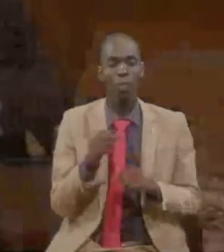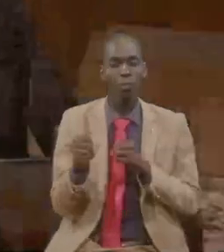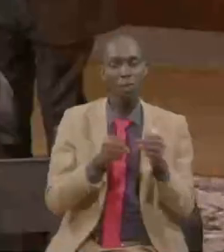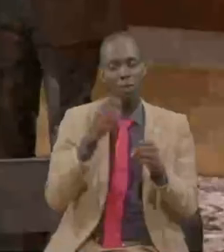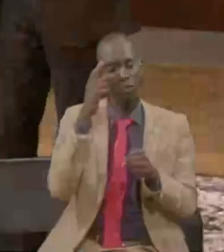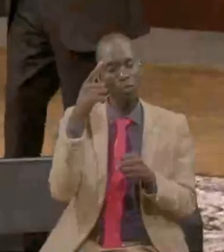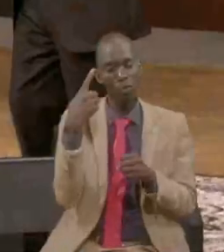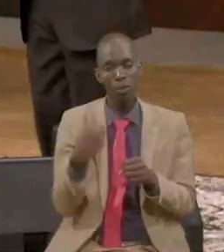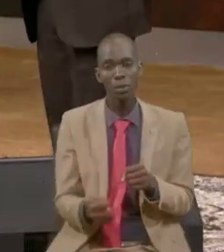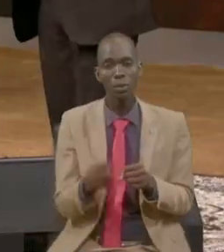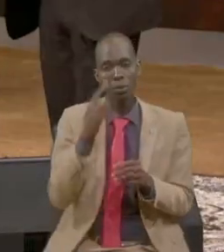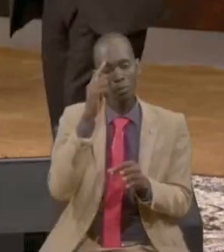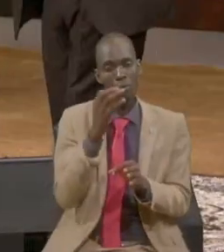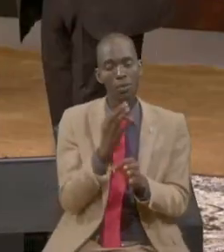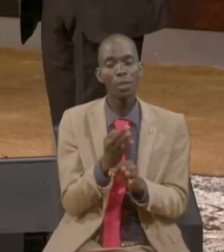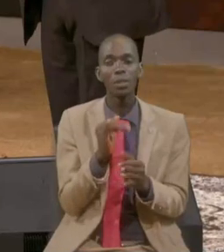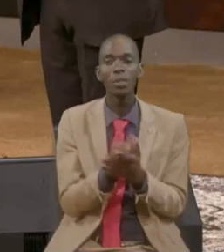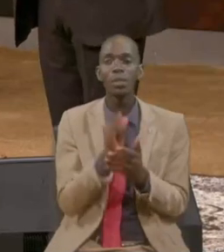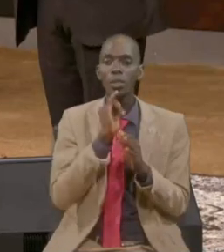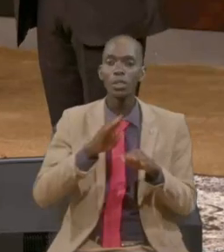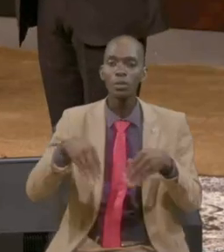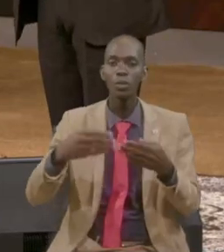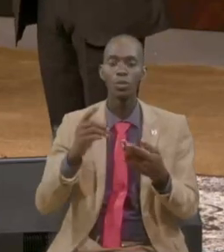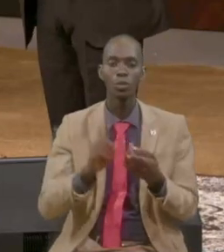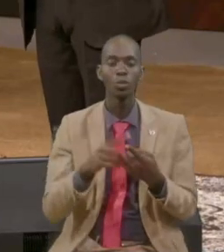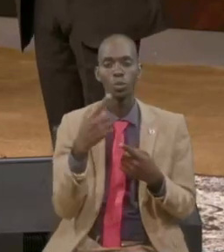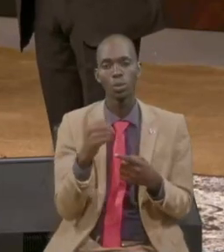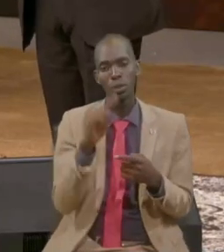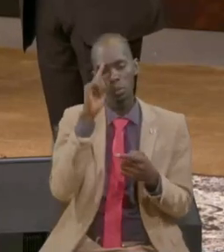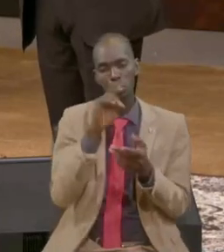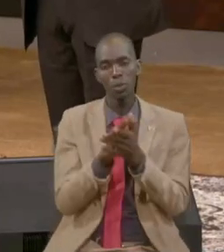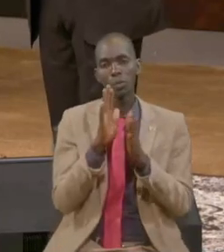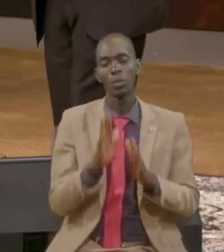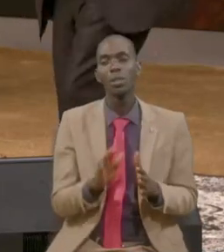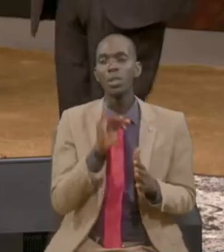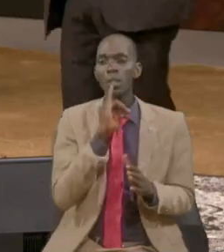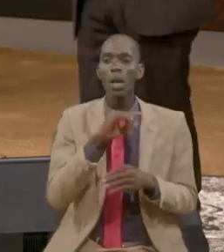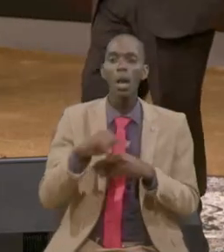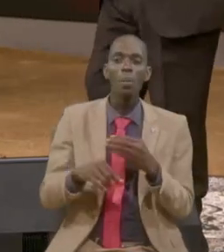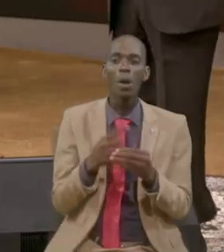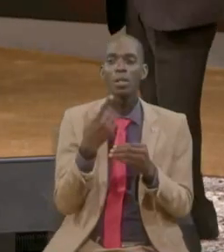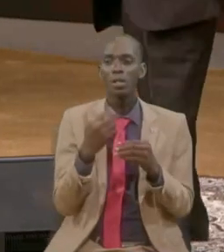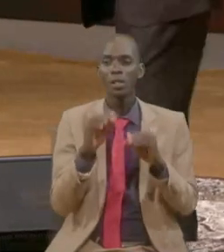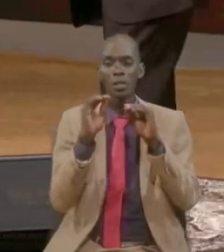a été transmise au saint une fois pour toutes. Cela parle de l'enseignement, des